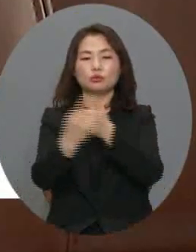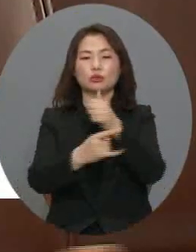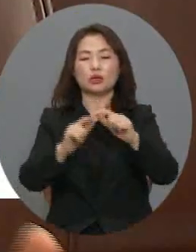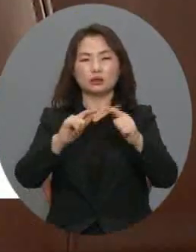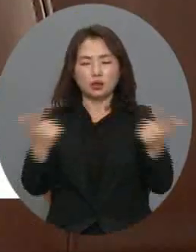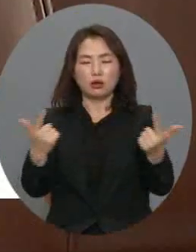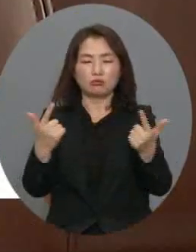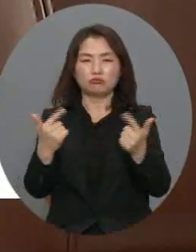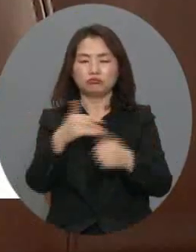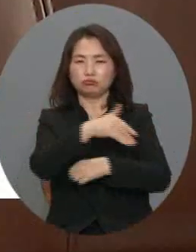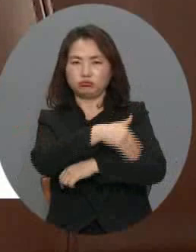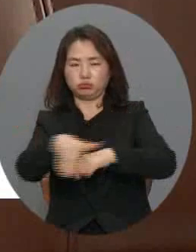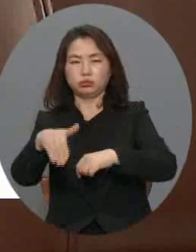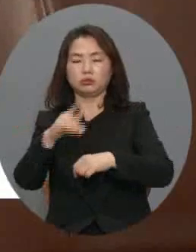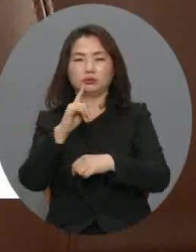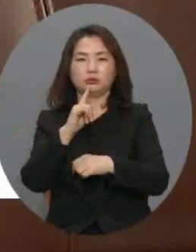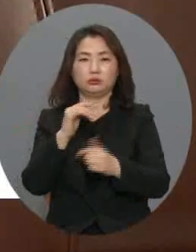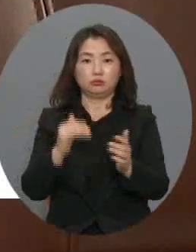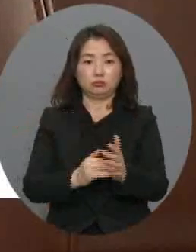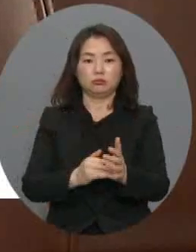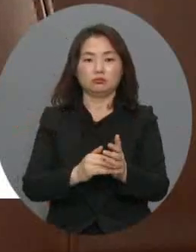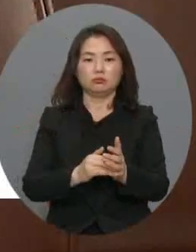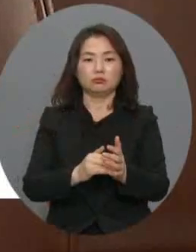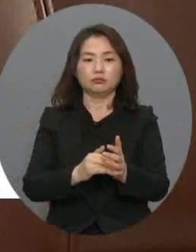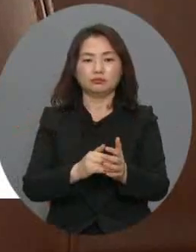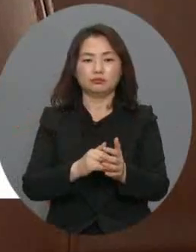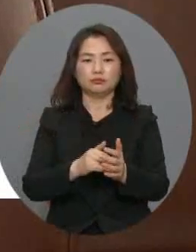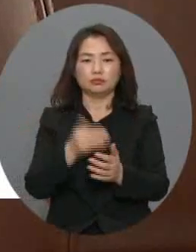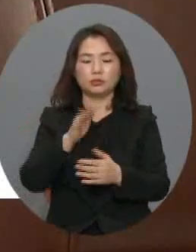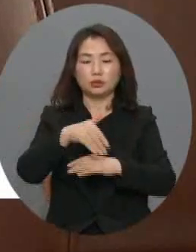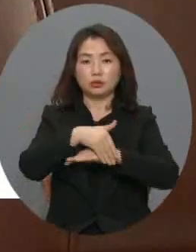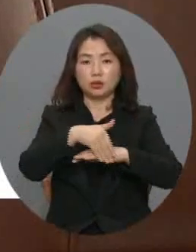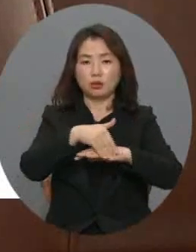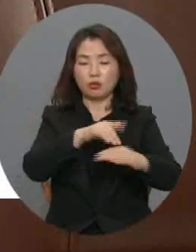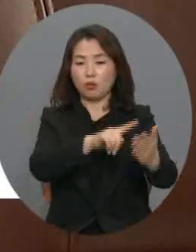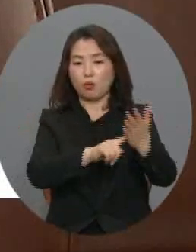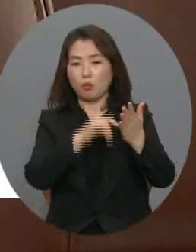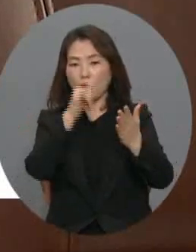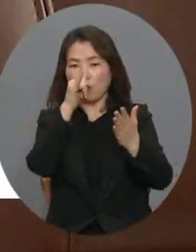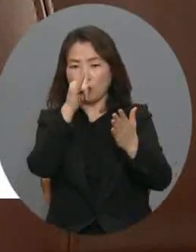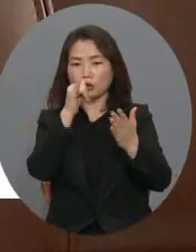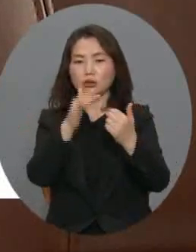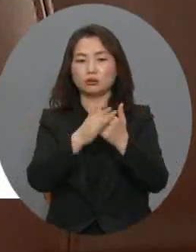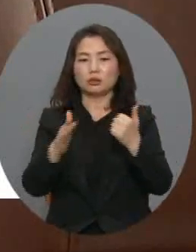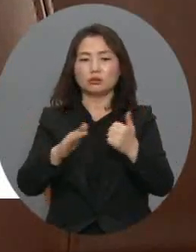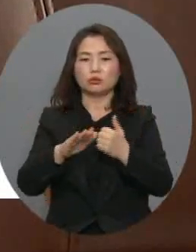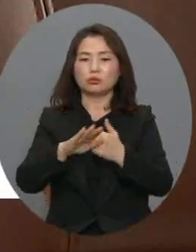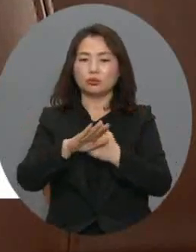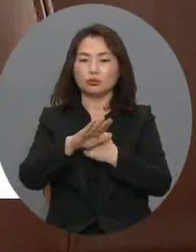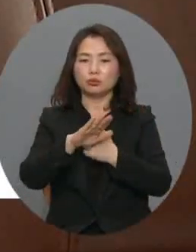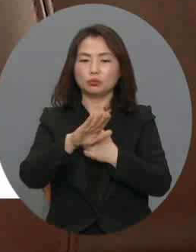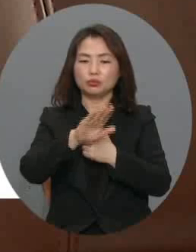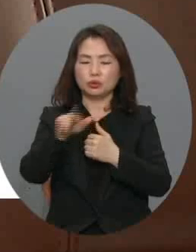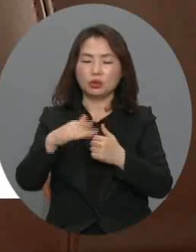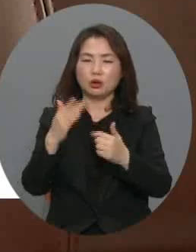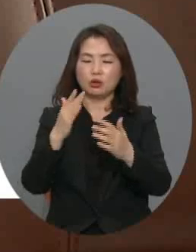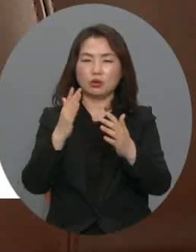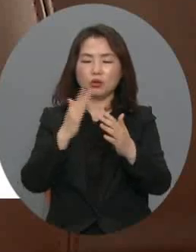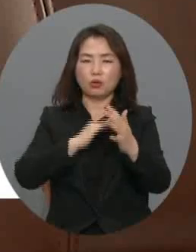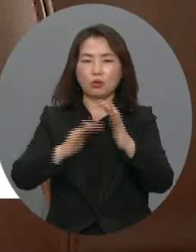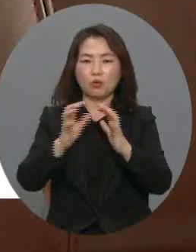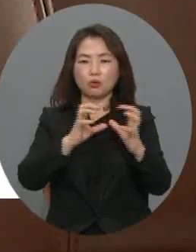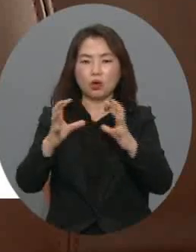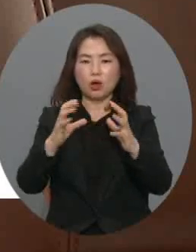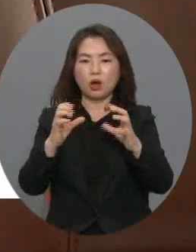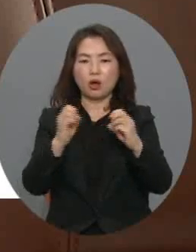이렇게 선을 그었어요. 그런 이제 로드맵이 나와 있어서 이런 거는 좀